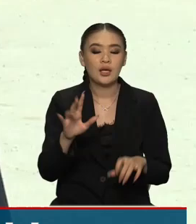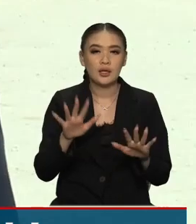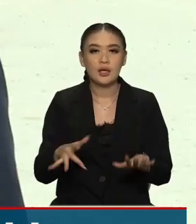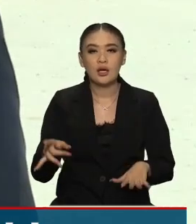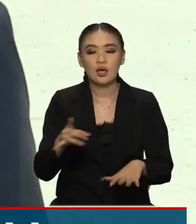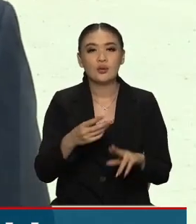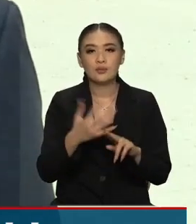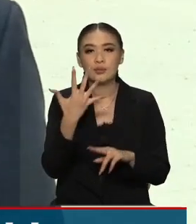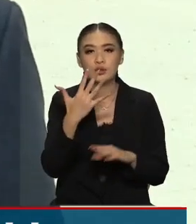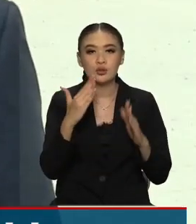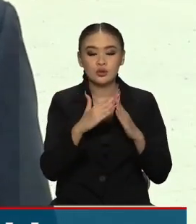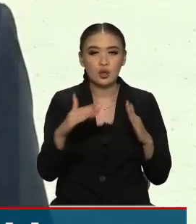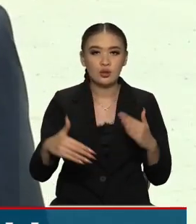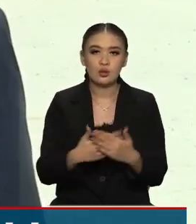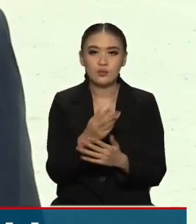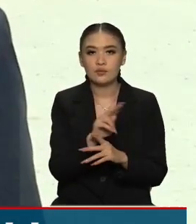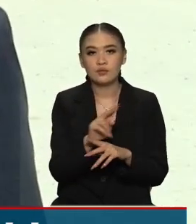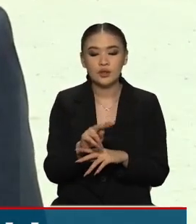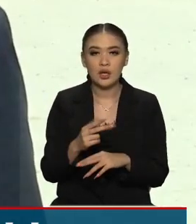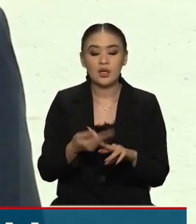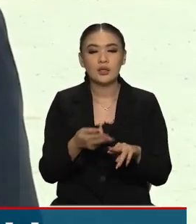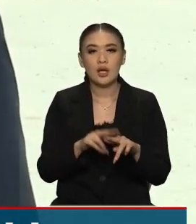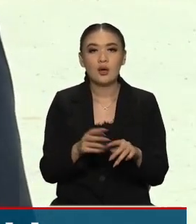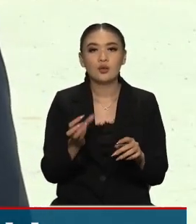үй жаңғыртудан өтіп жатыр. Одан бөлек